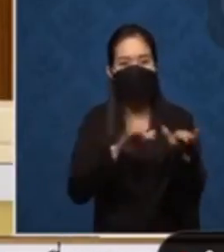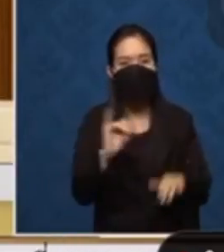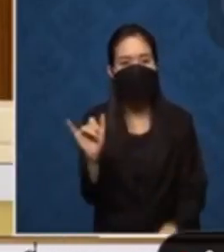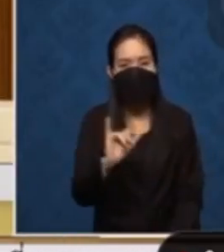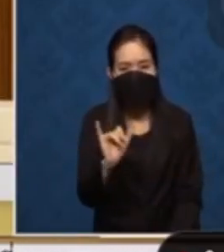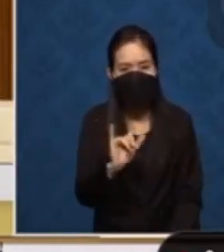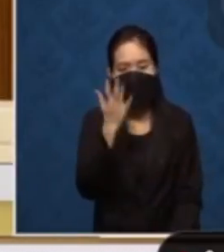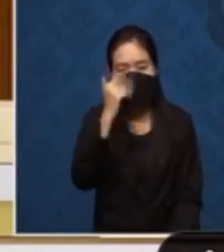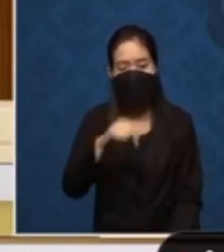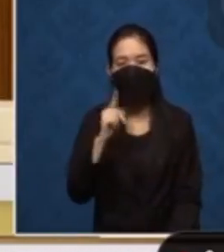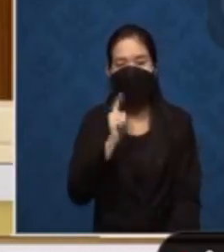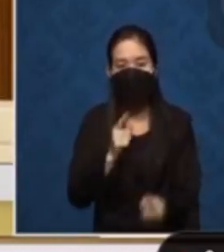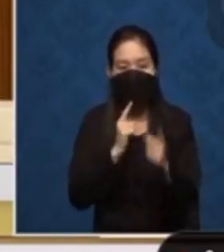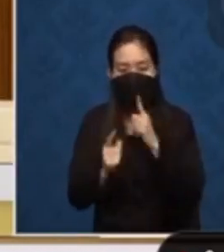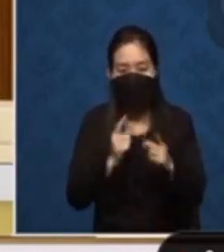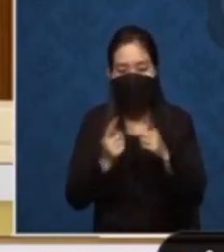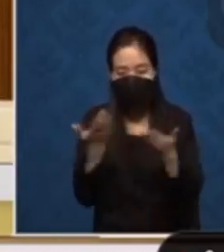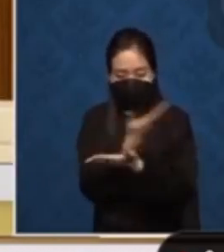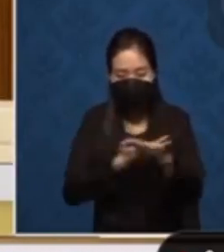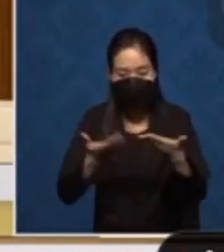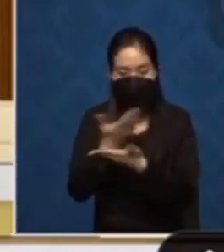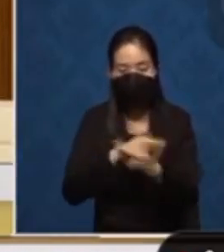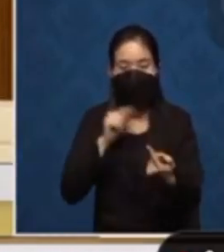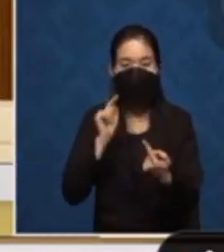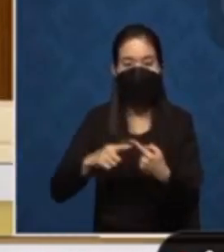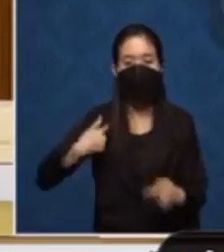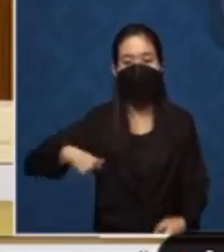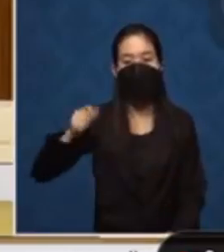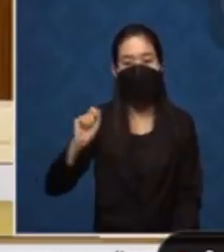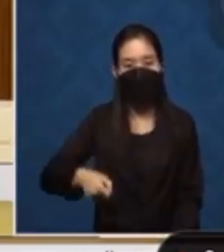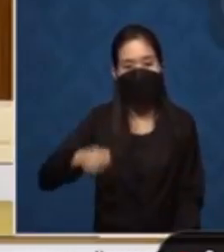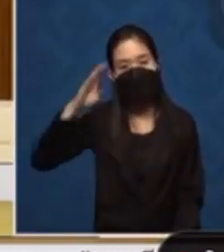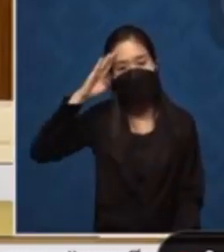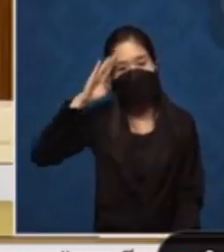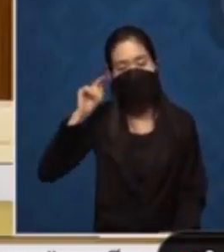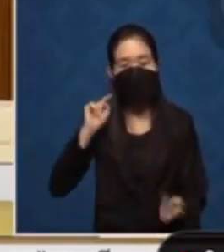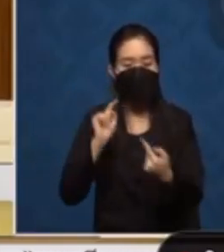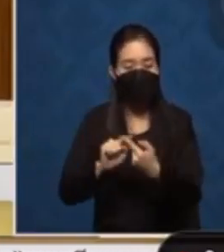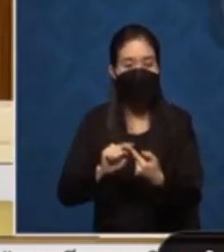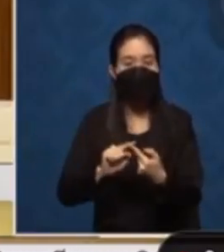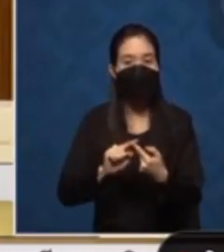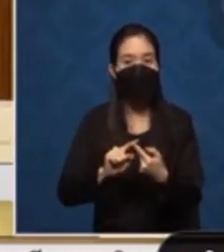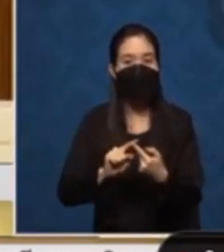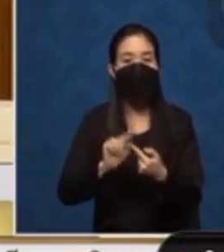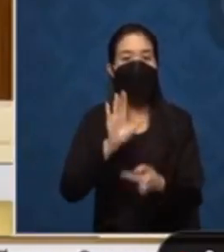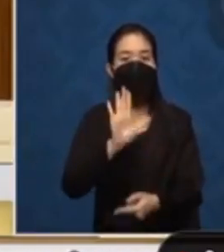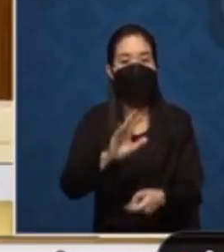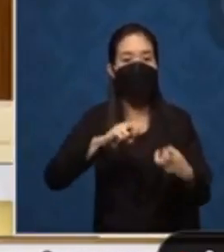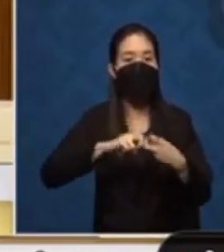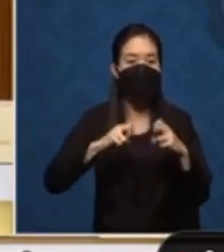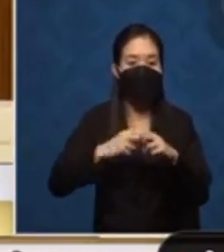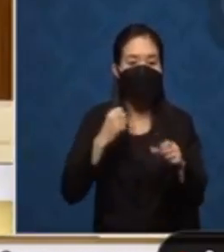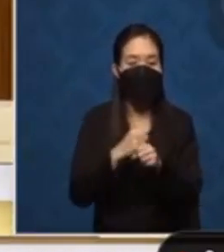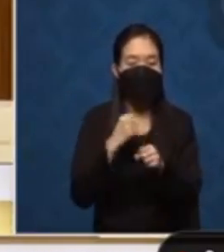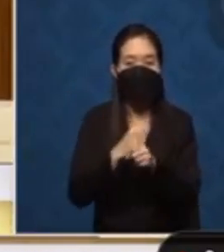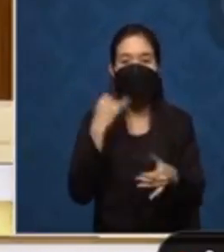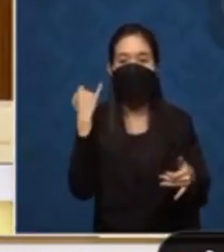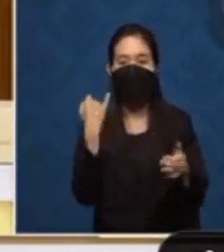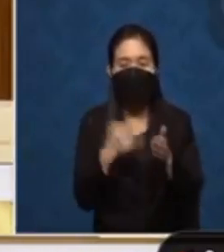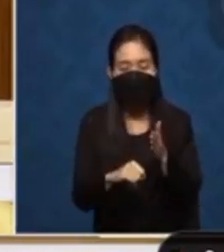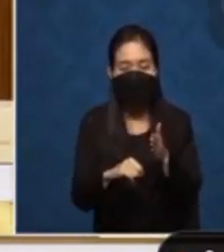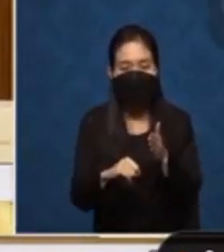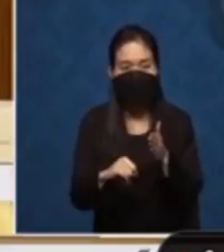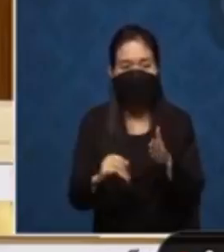ธนะภทภัษาขดีบคคลพลillerเรื่องโดยเฉพาะอย่ยิงขดเกยวกับการเมืองที่มีความทัซอนซึต่างจากก